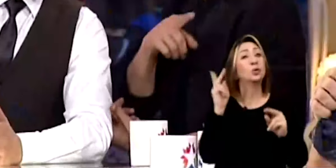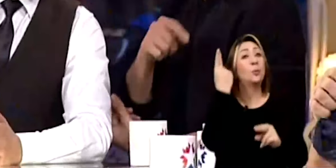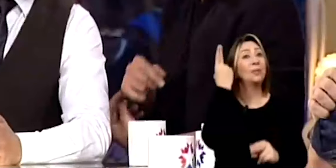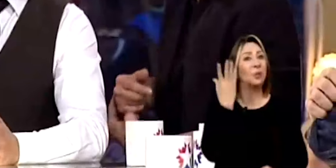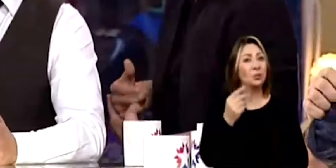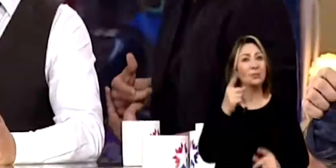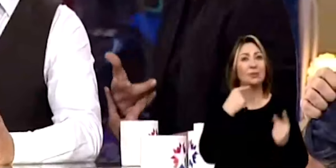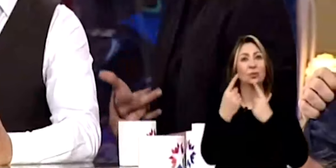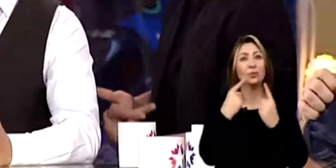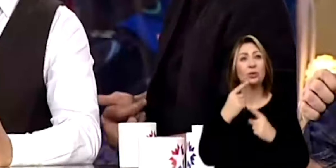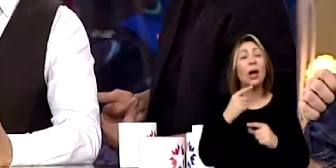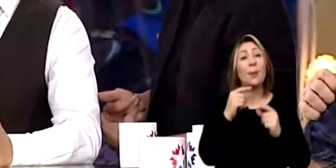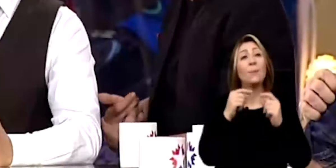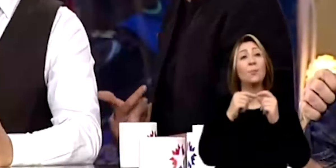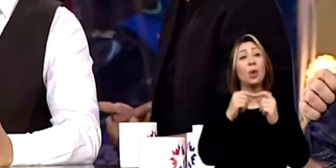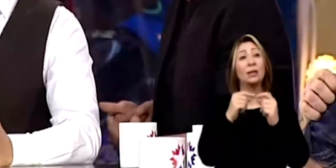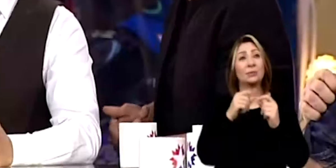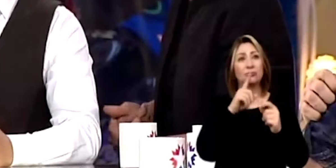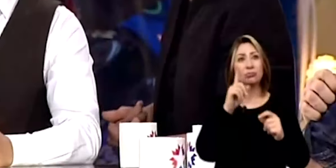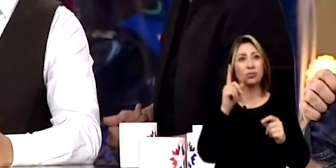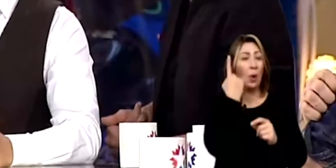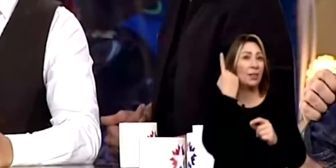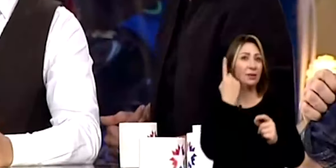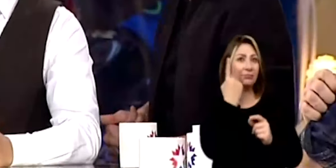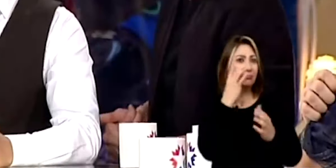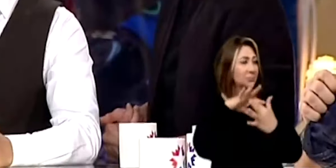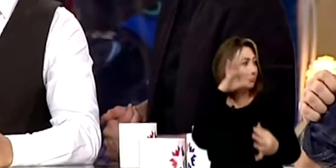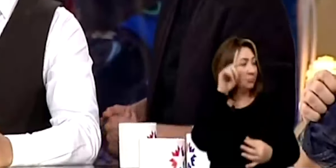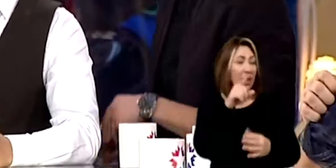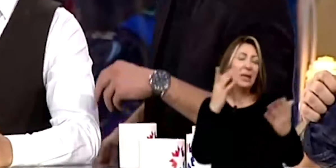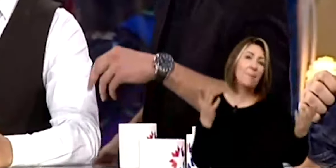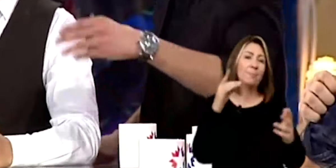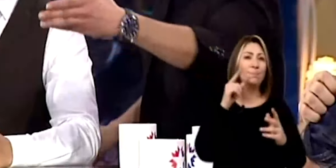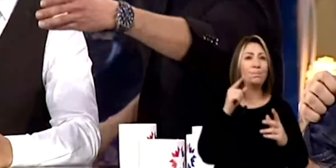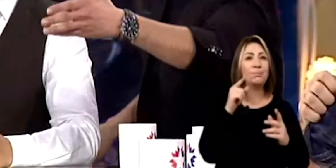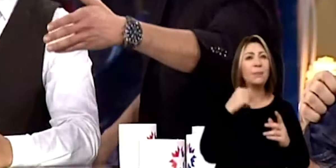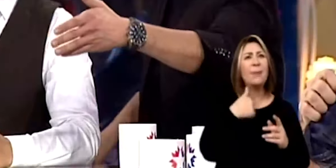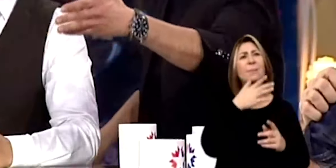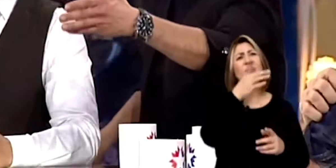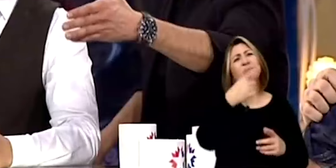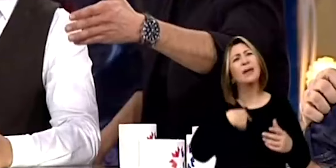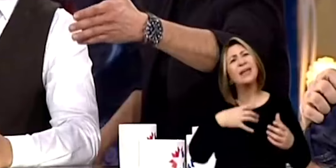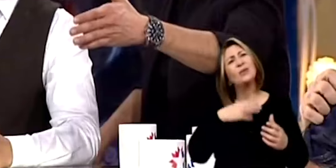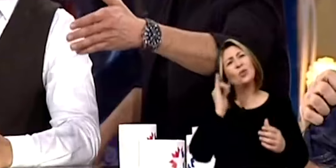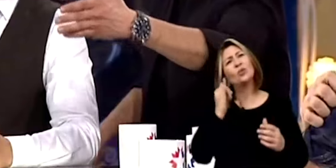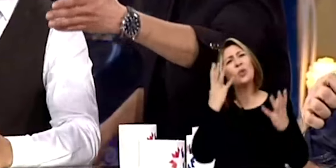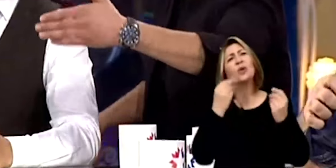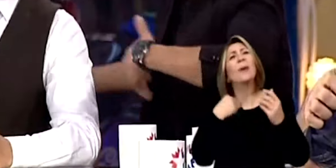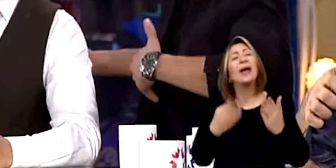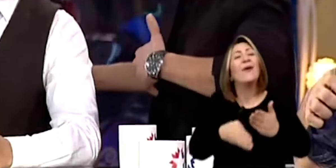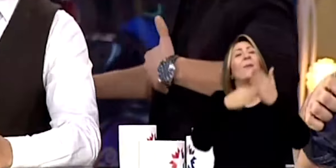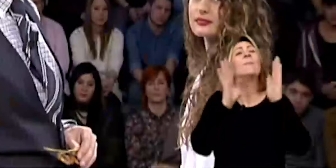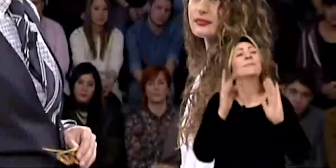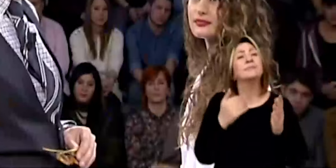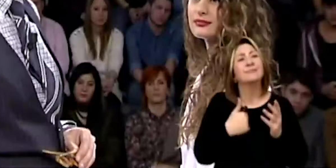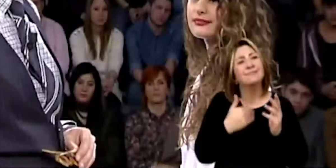diye aslında onu konuşmuştuk. Ama Bülent Polat'ın oynadığı şey çok marjinal ve çok enteresan bir şey. Ya böyle ben biliyorsun yani kendim valla kötü olsa övemem falan. O yüzden de sana